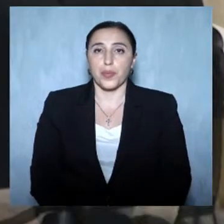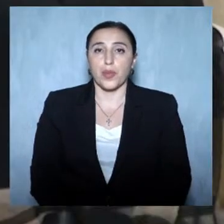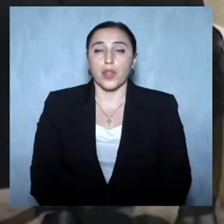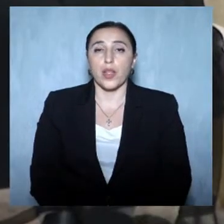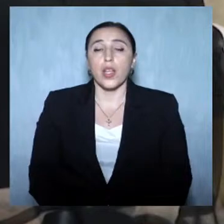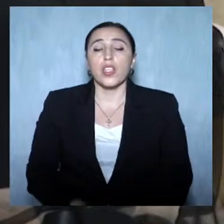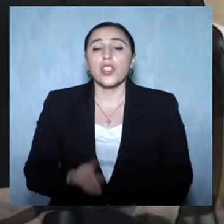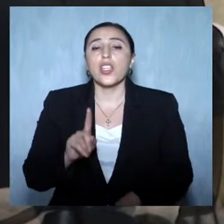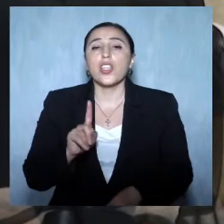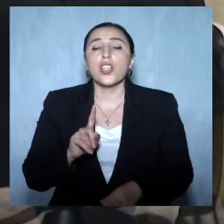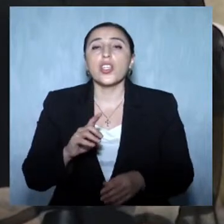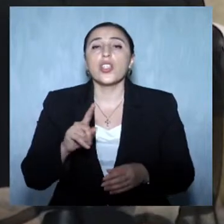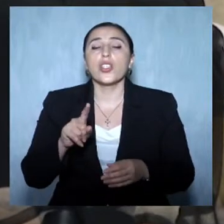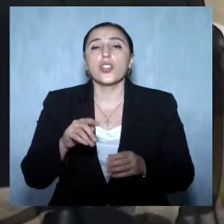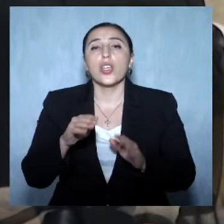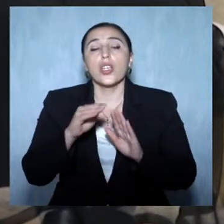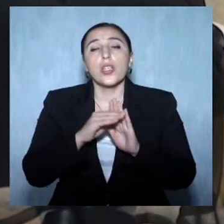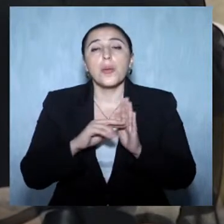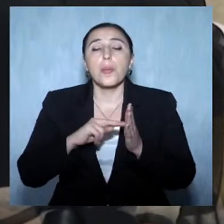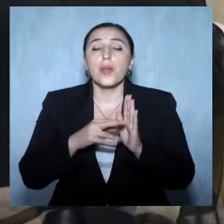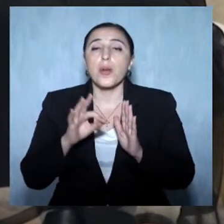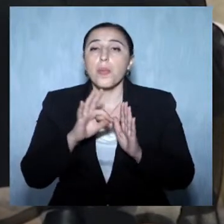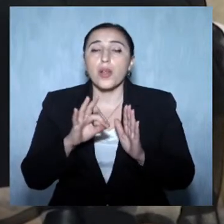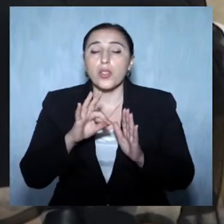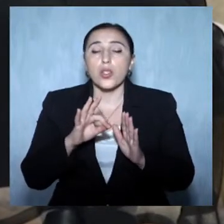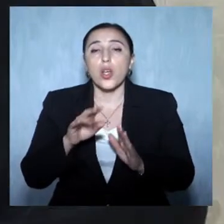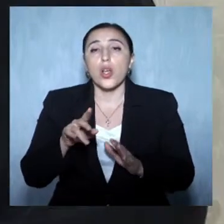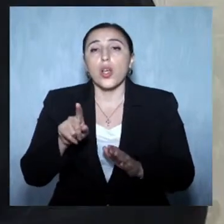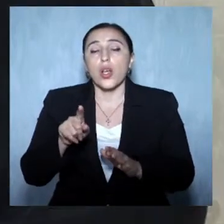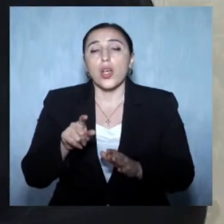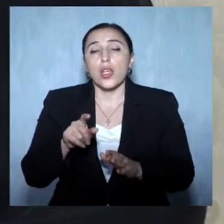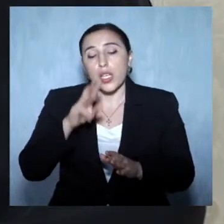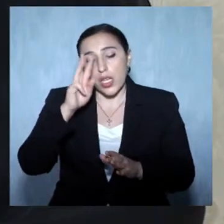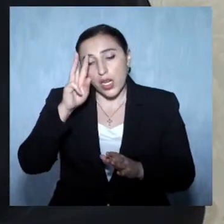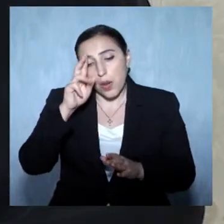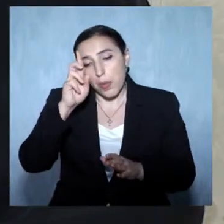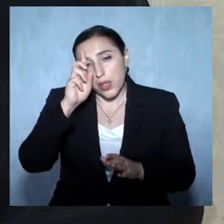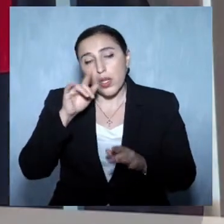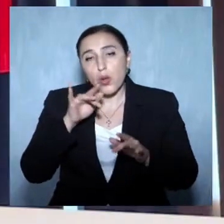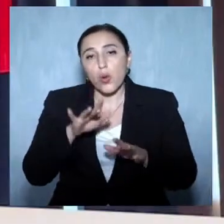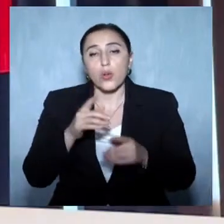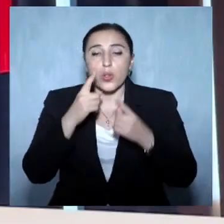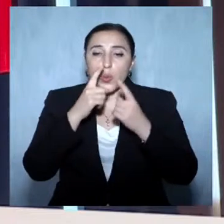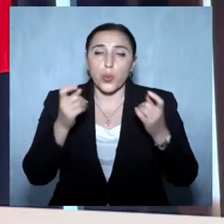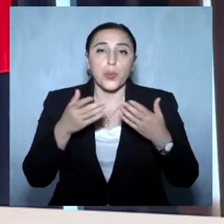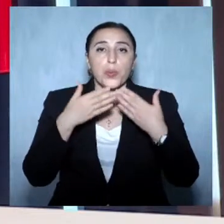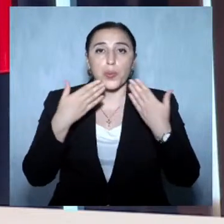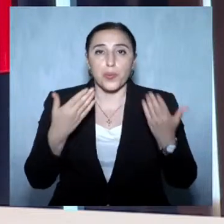էներգետի ինչ նախաձեղնությունների մասին է խոսքը իրանի պետական գործակալությունը չի մանրամասնել։